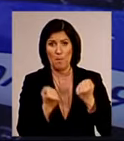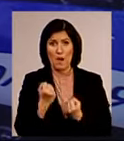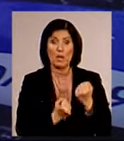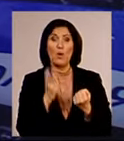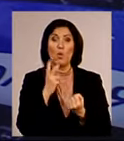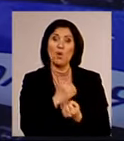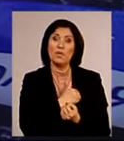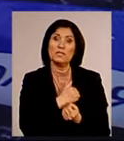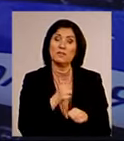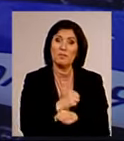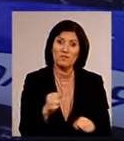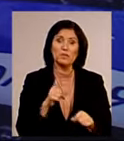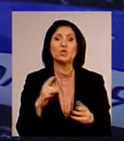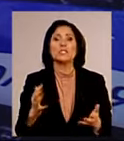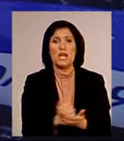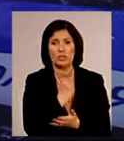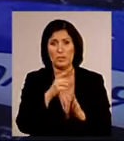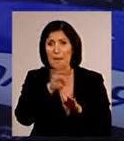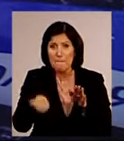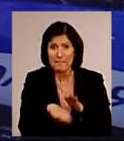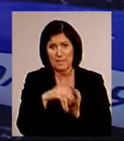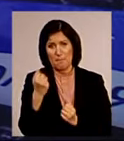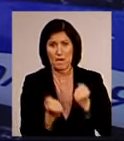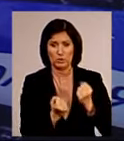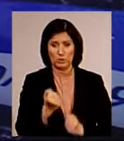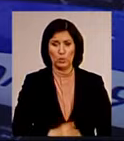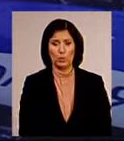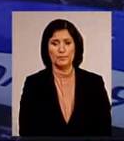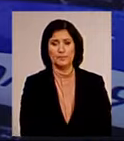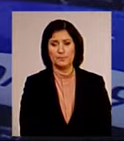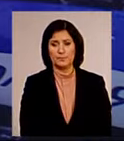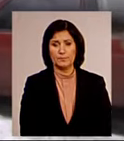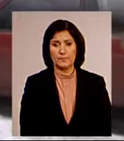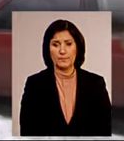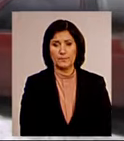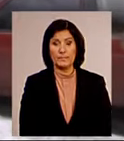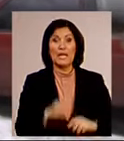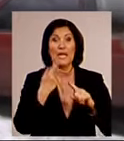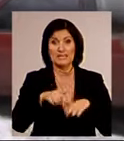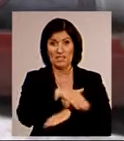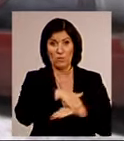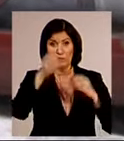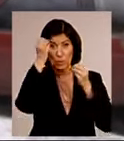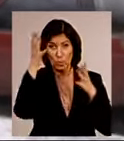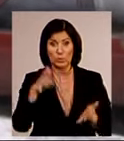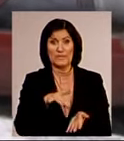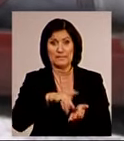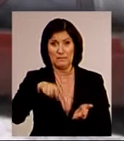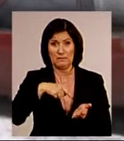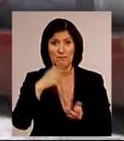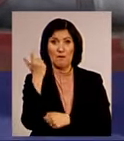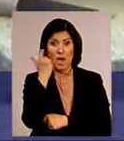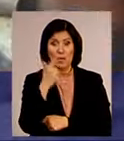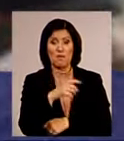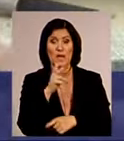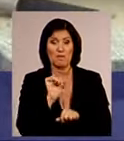що знайшли вибухотехніки під машиною, розкажуть наші харківські кореспонденти. Це вулиця Культури, центр Харкова. На